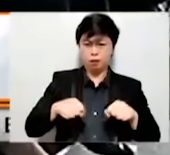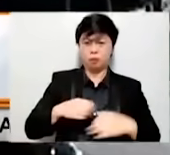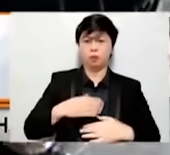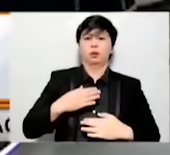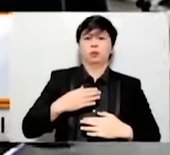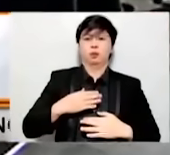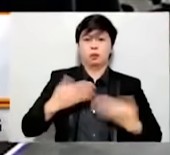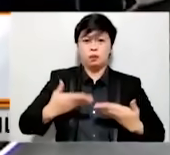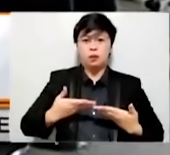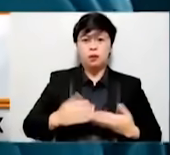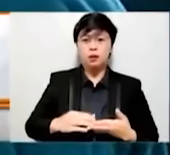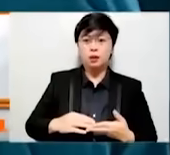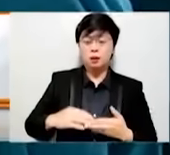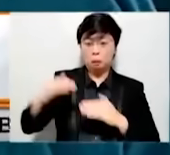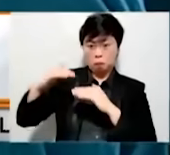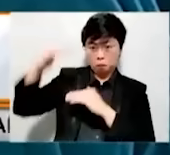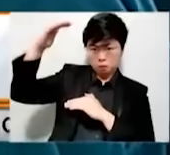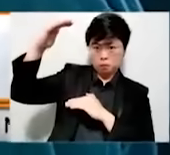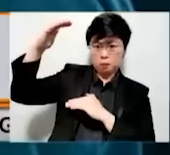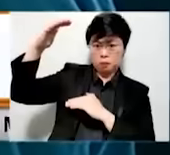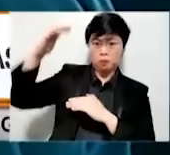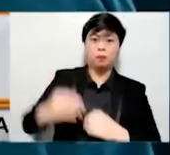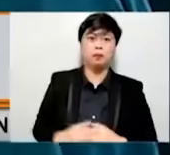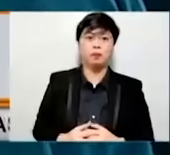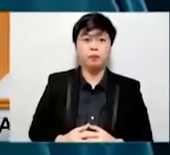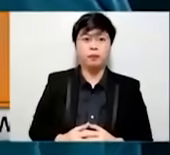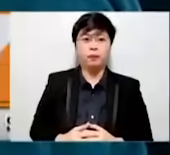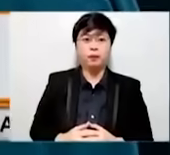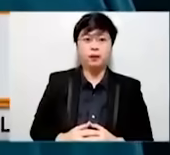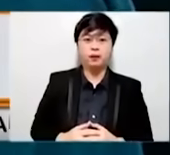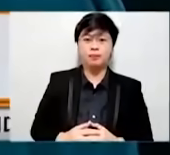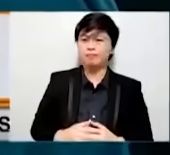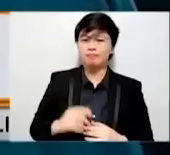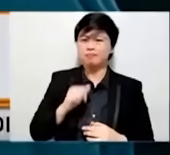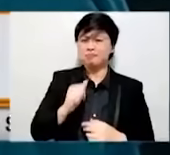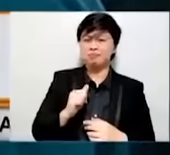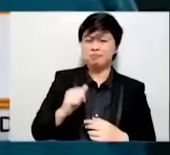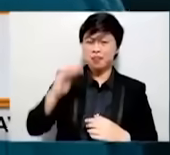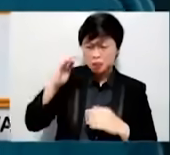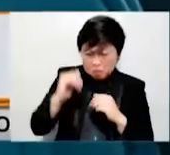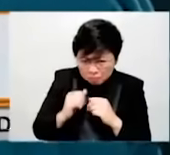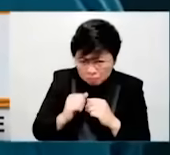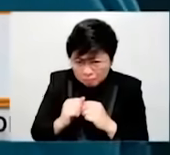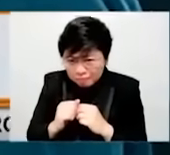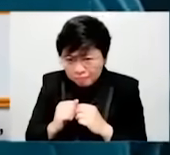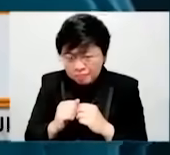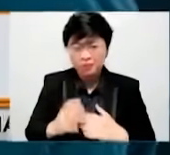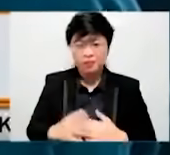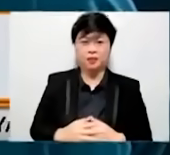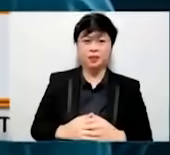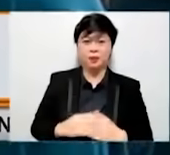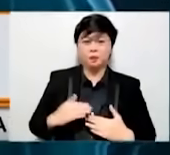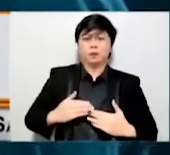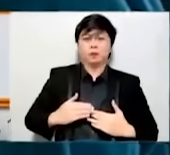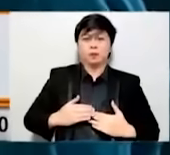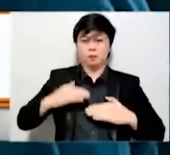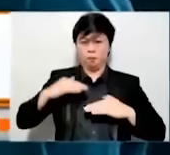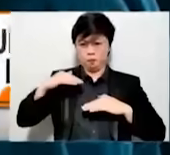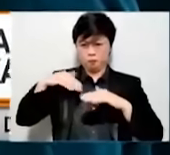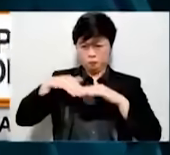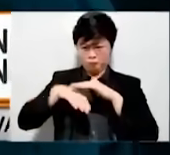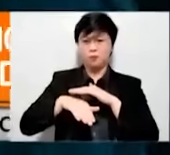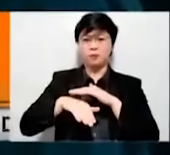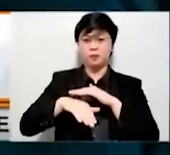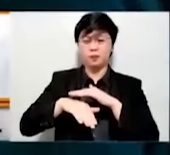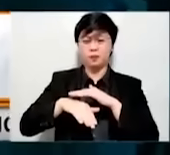ito. Maganda. Hindi na yuyo ko. Dati ba? Dati pa yuyo ko pa. Tapos eh,